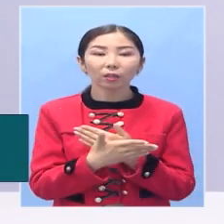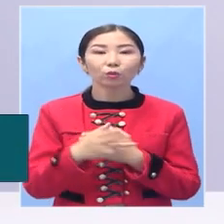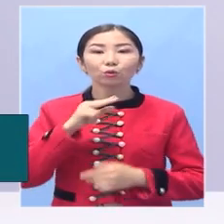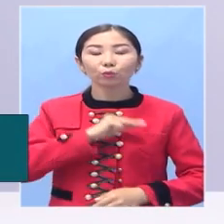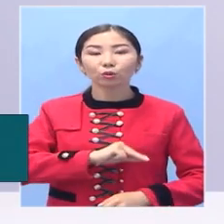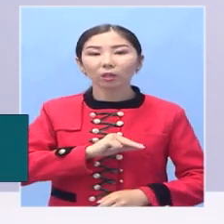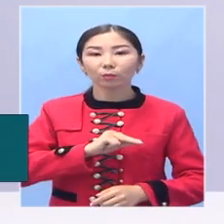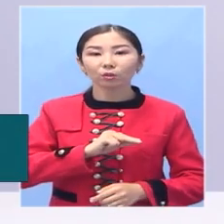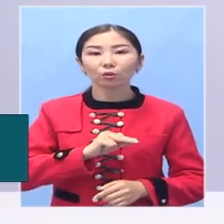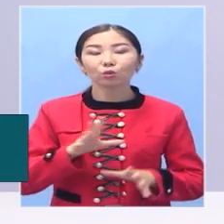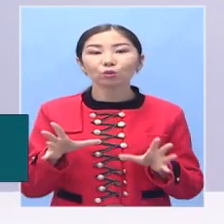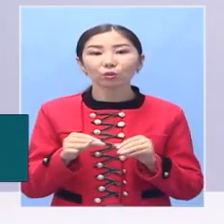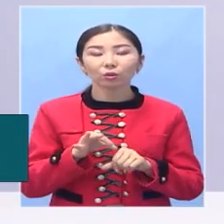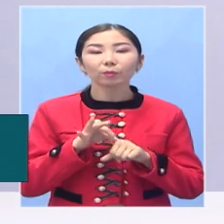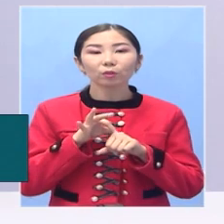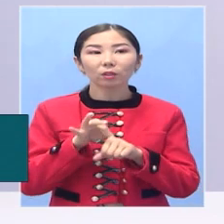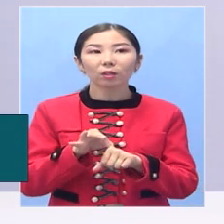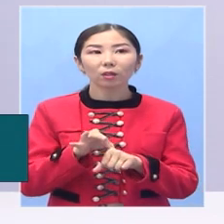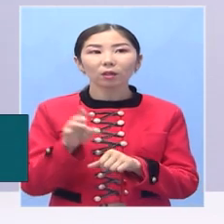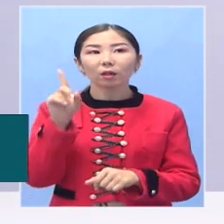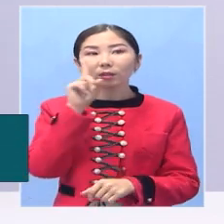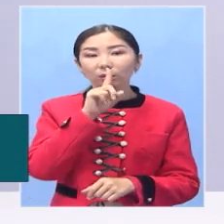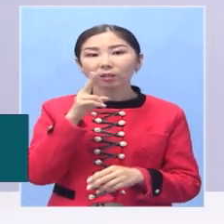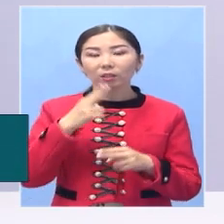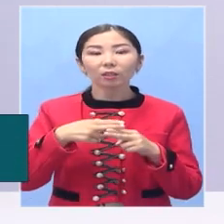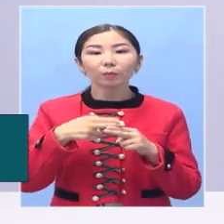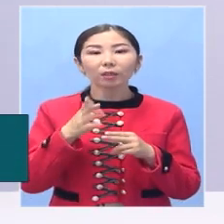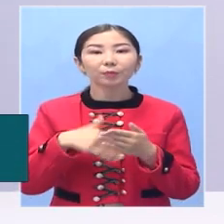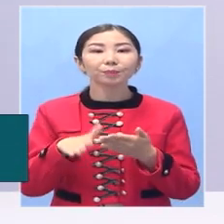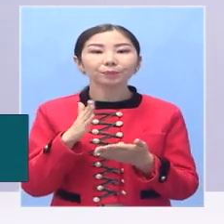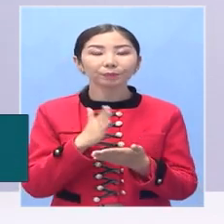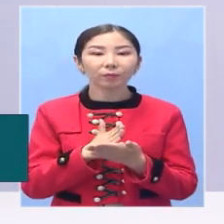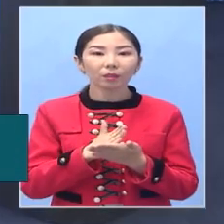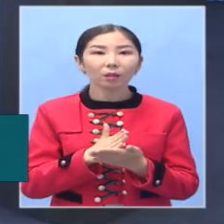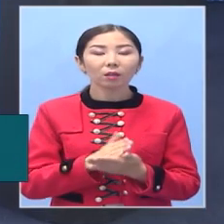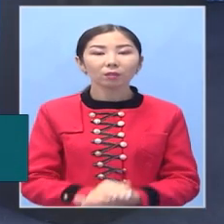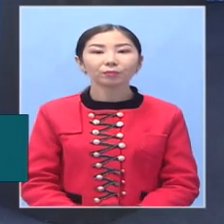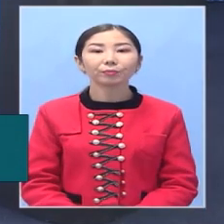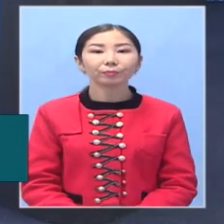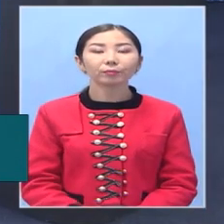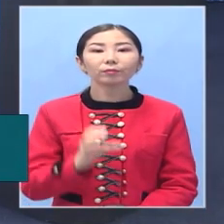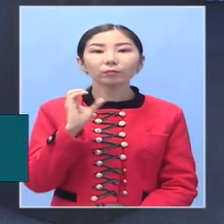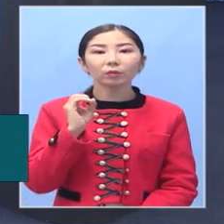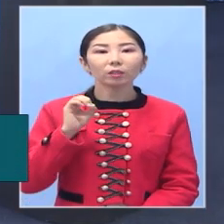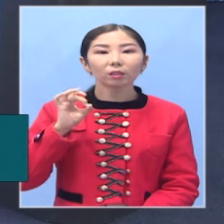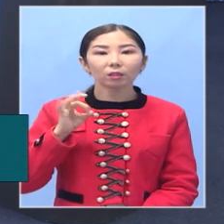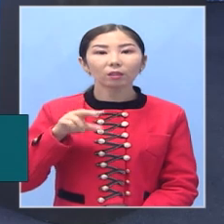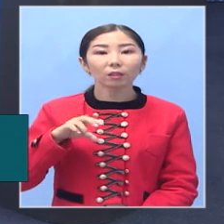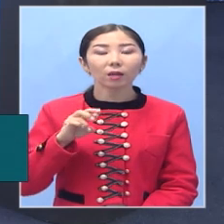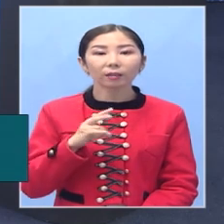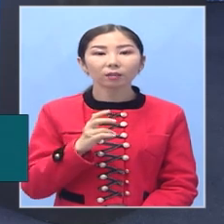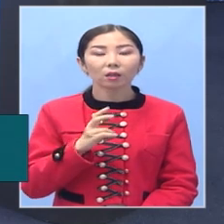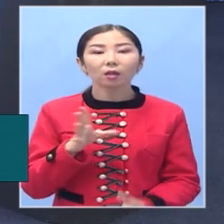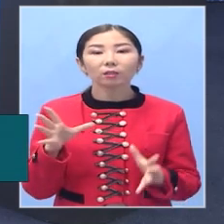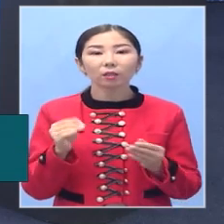бар жаңағы сол оның барлығы сол кішкене аздау болса кедергі бар негізі. Жақсы енді Ерлан Ерғалиұлы бүгін біздің студиямызға келіп